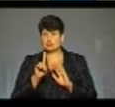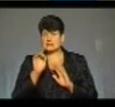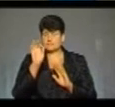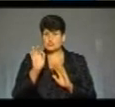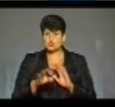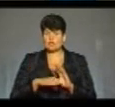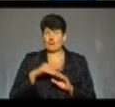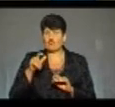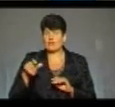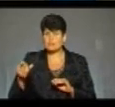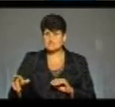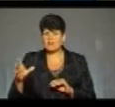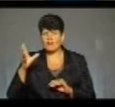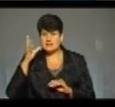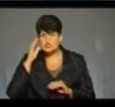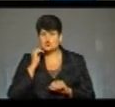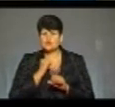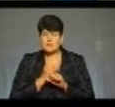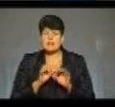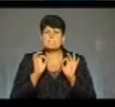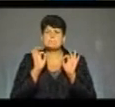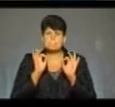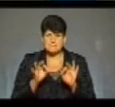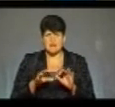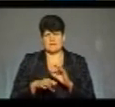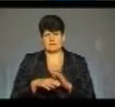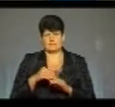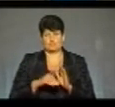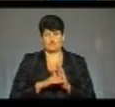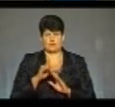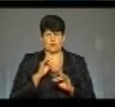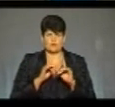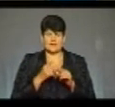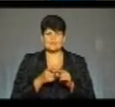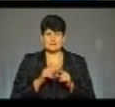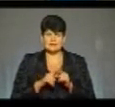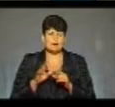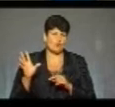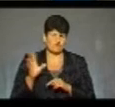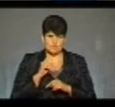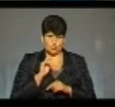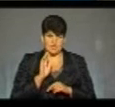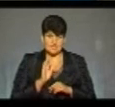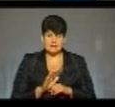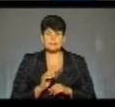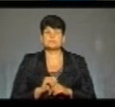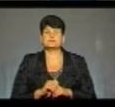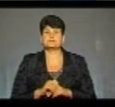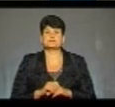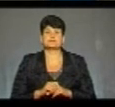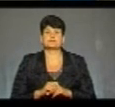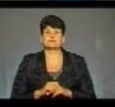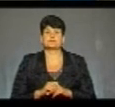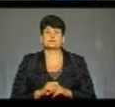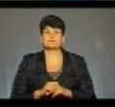91% виборців вважають, що зробили правильний вибір до Верховної Ради. Це дані по всій Україні.